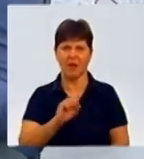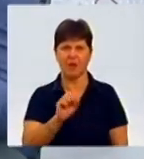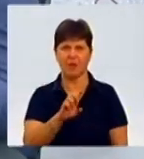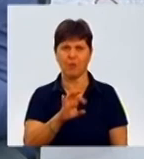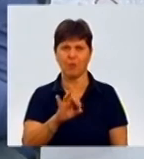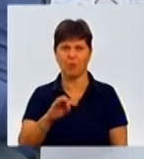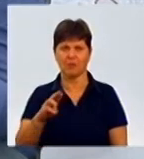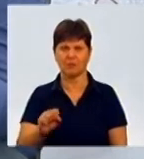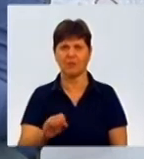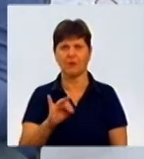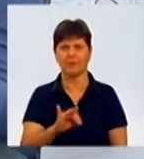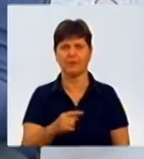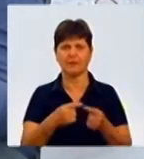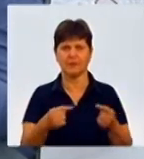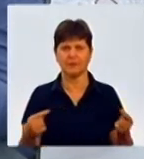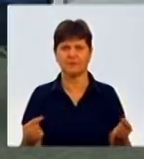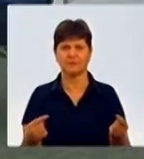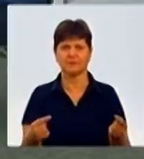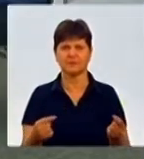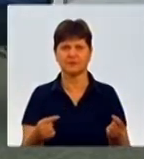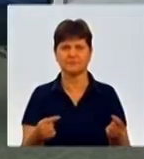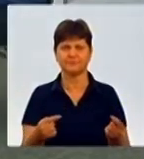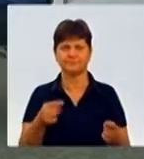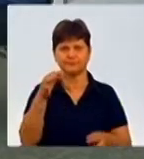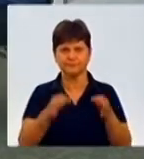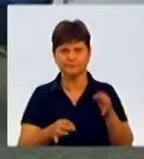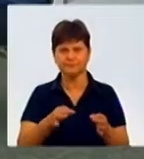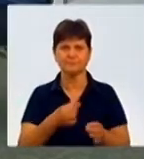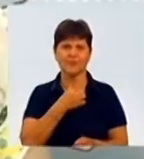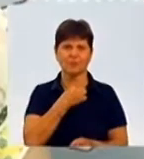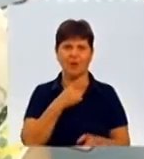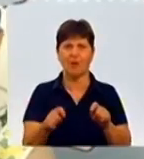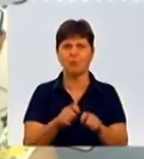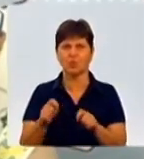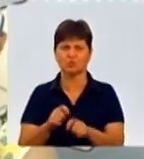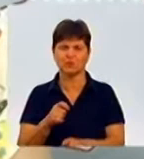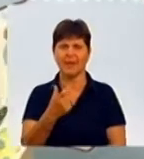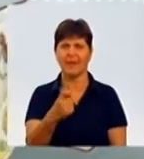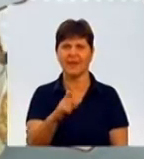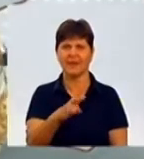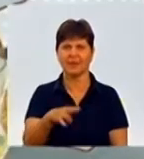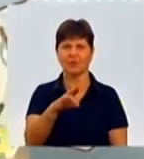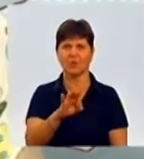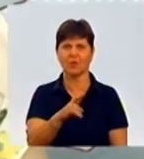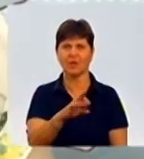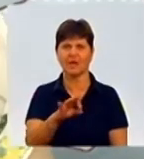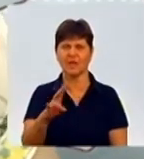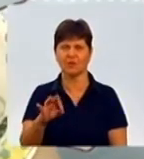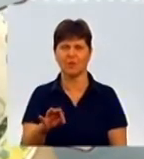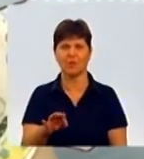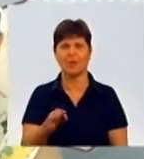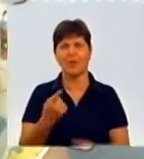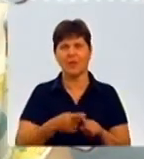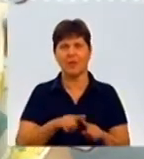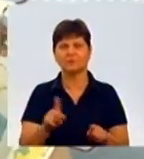і різні гінекологічні і ендокринні порушення. А ми маємо ще невеличку відеозамальовку, що стосується